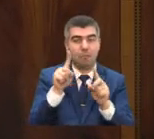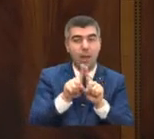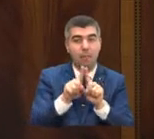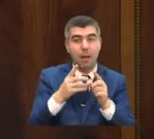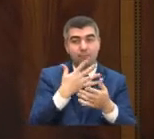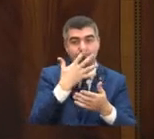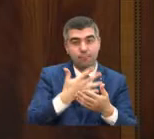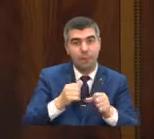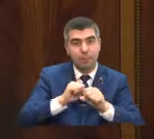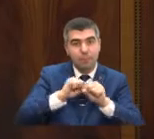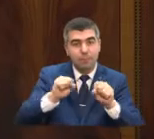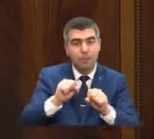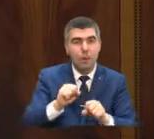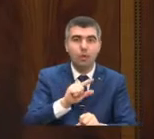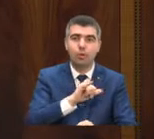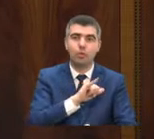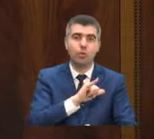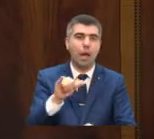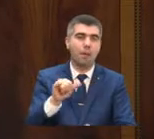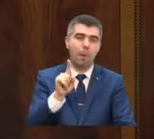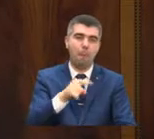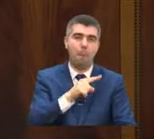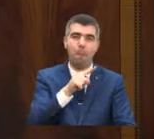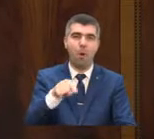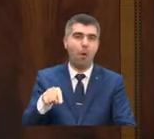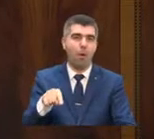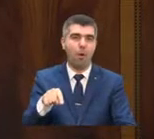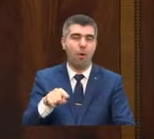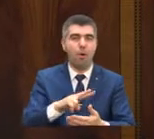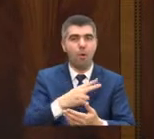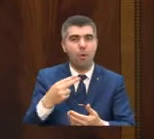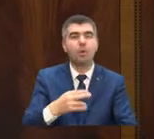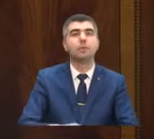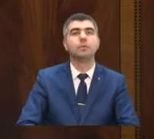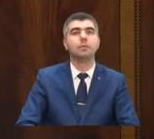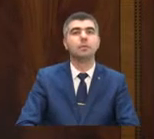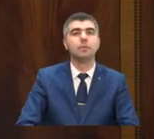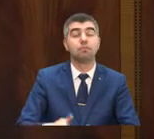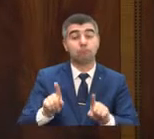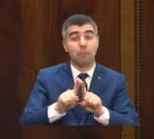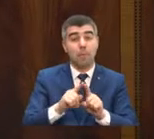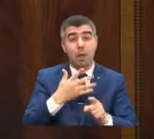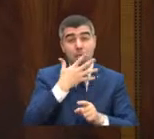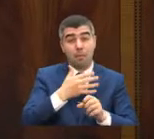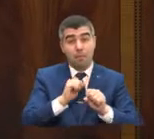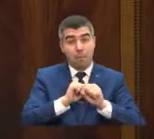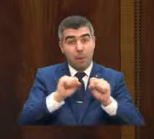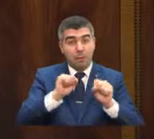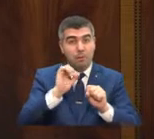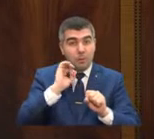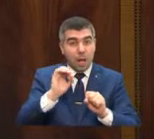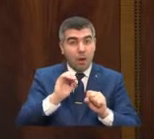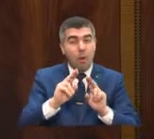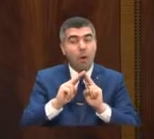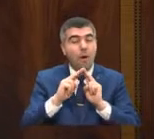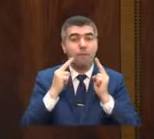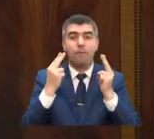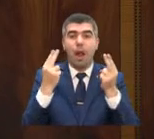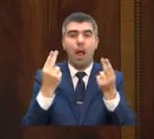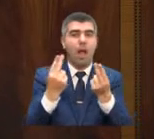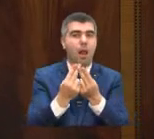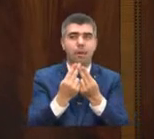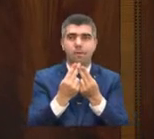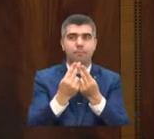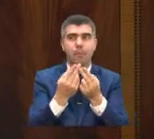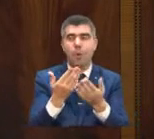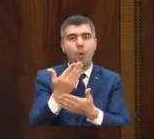همجيا مرفوض وغير مقبول نهائيا. إن الإرهاب كظاهرة كونية لا يستثني أي مواطن